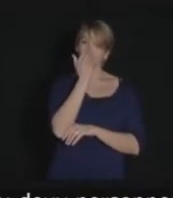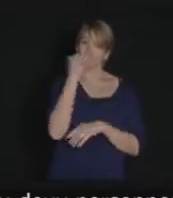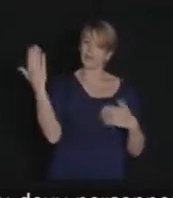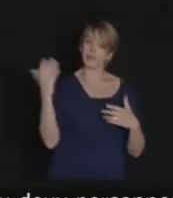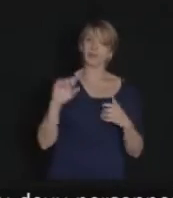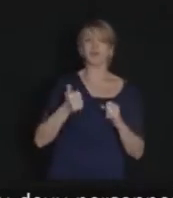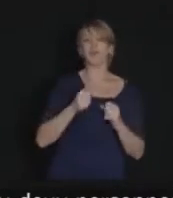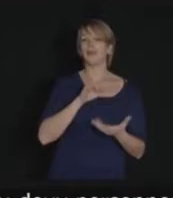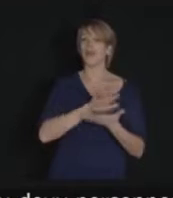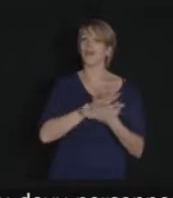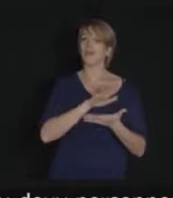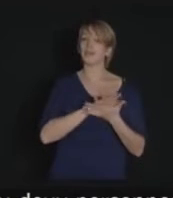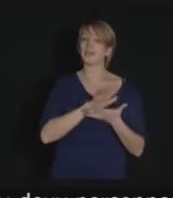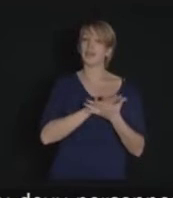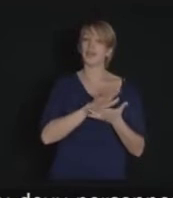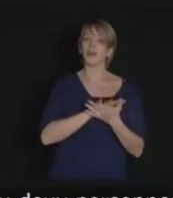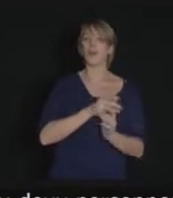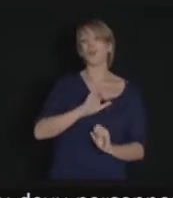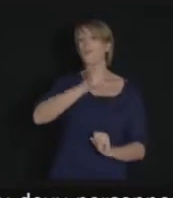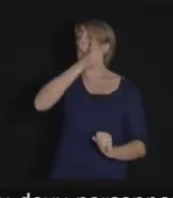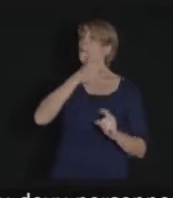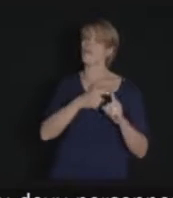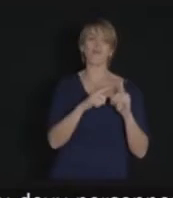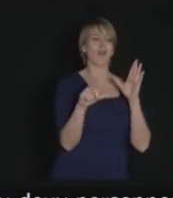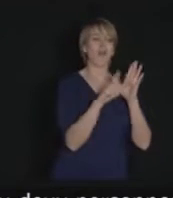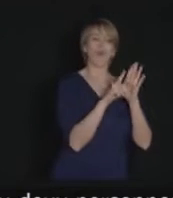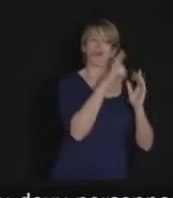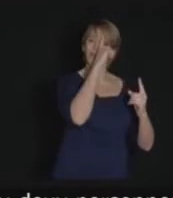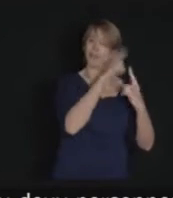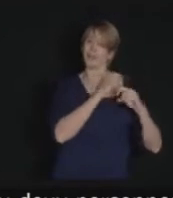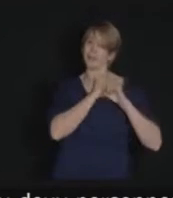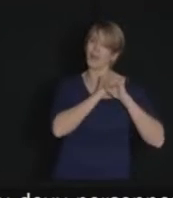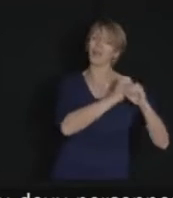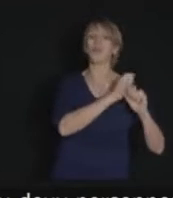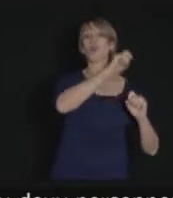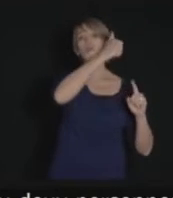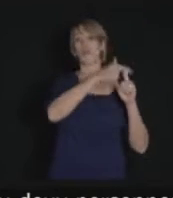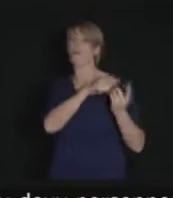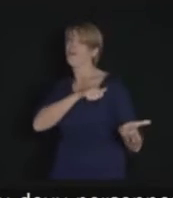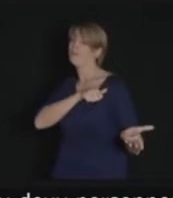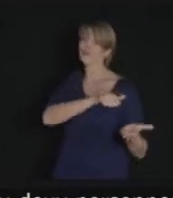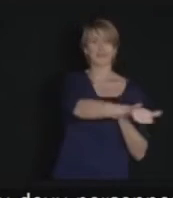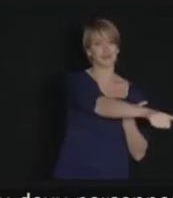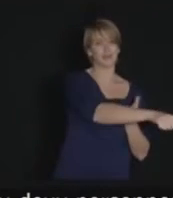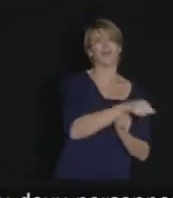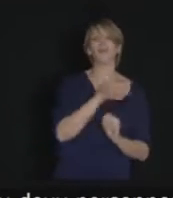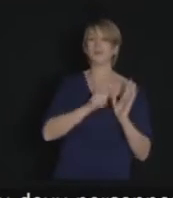Ça m'a pris que le 4 février, c'est l'anniversaire de la première abolition de l'esclavage.